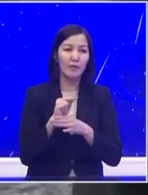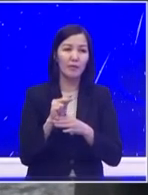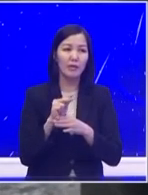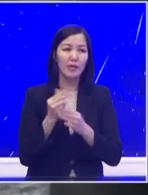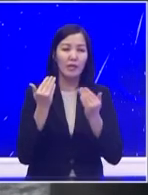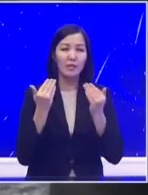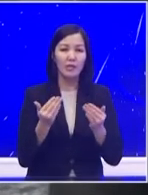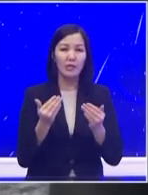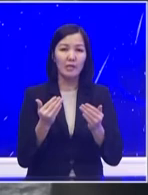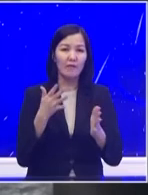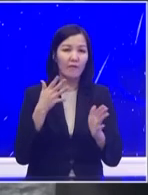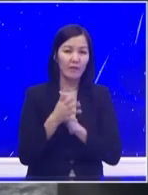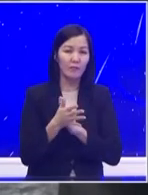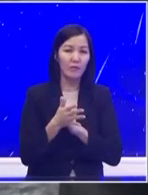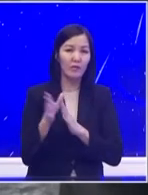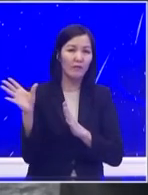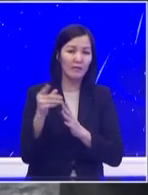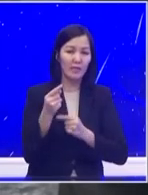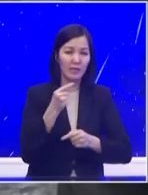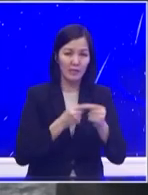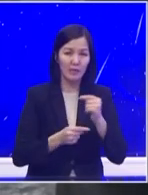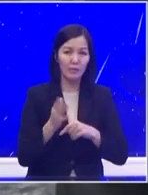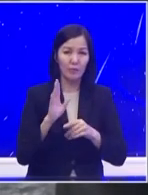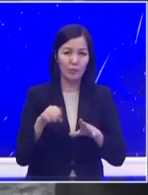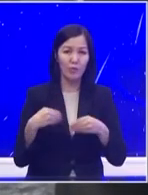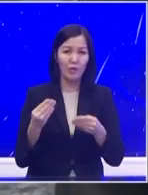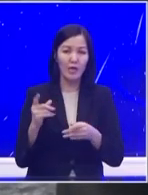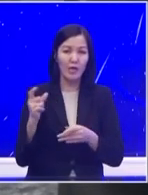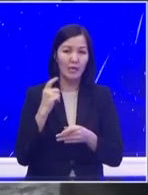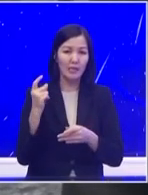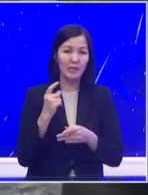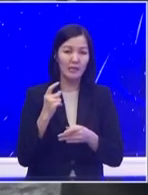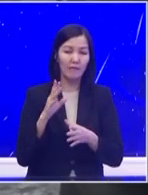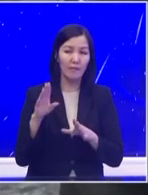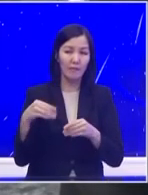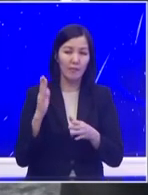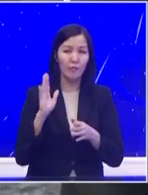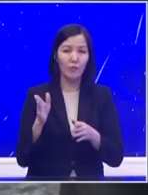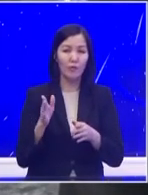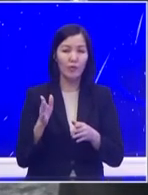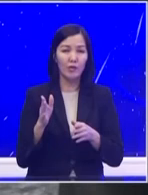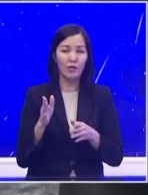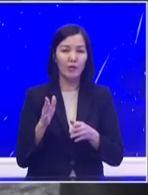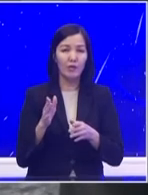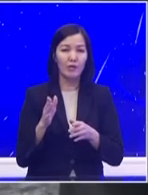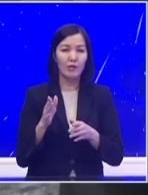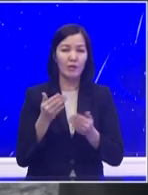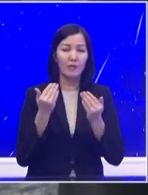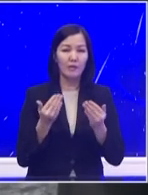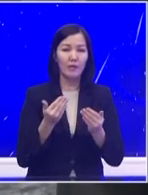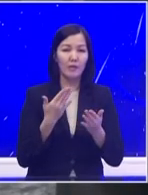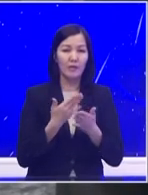культур. Будет за счет средств бюджета теперь возмещаться уничтожение деревьев, которые